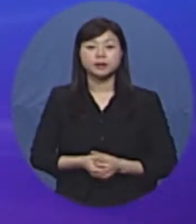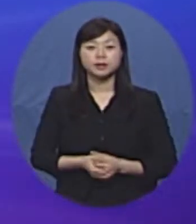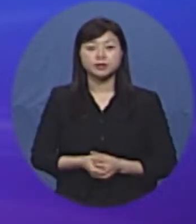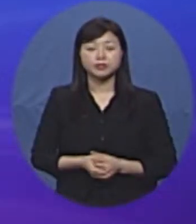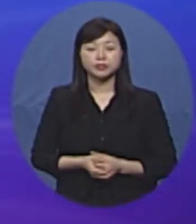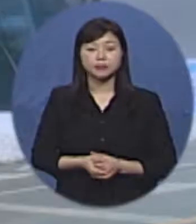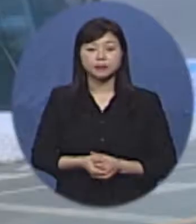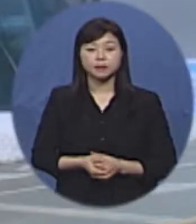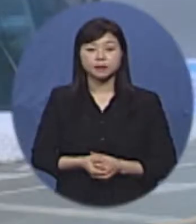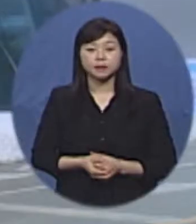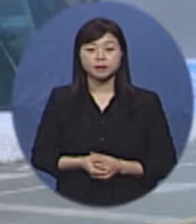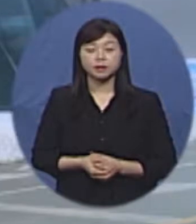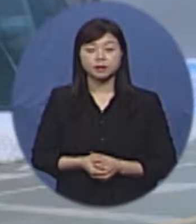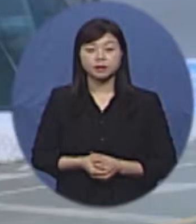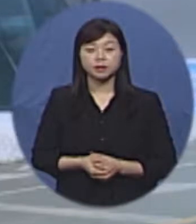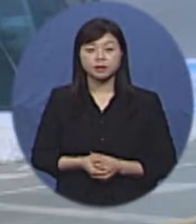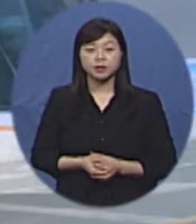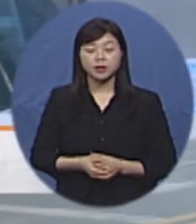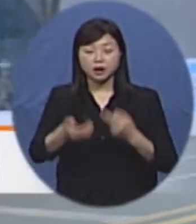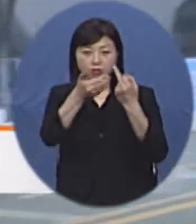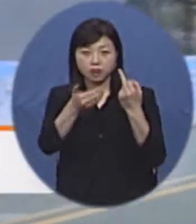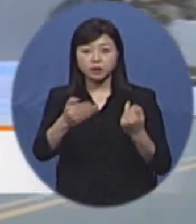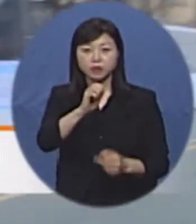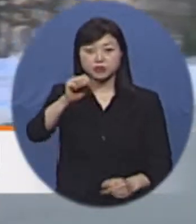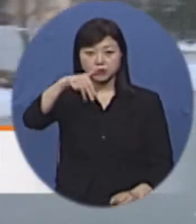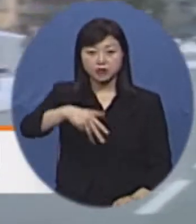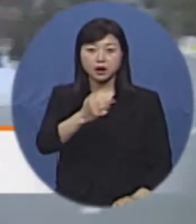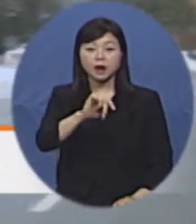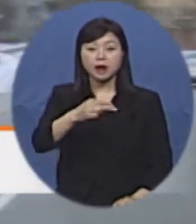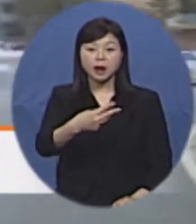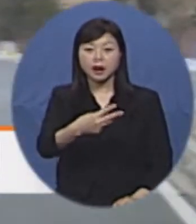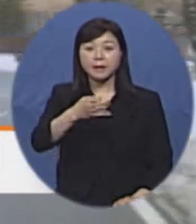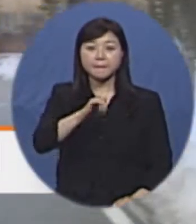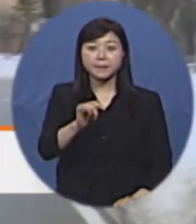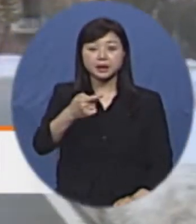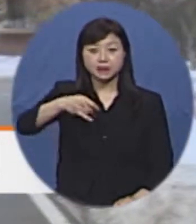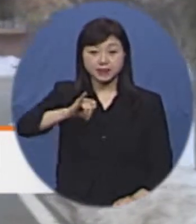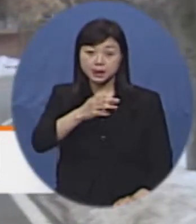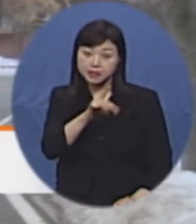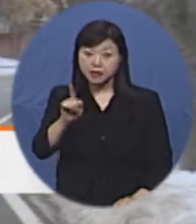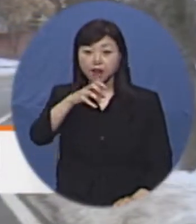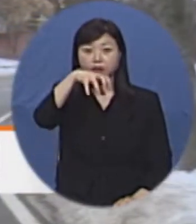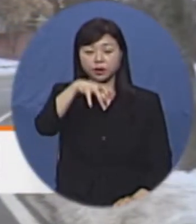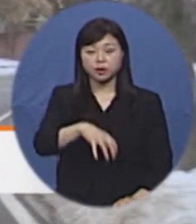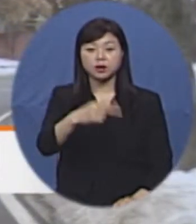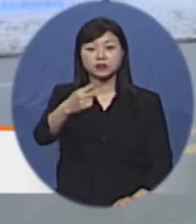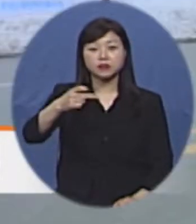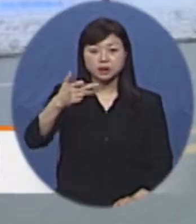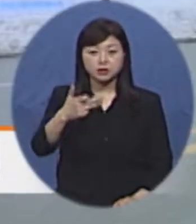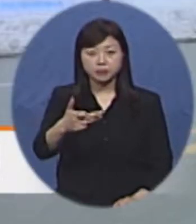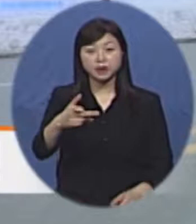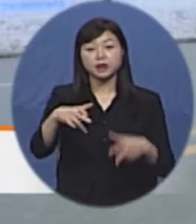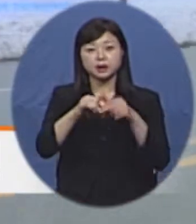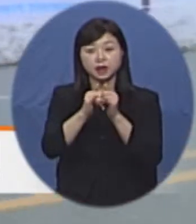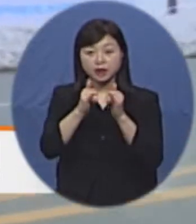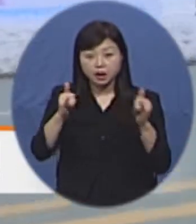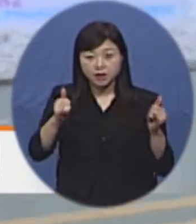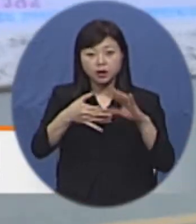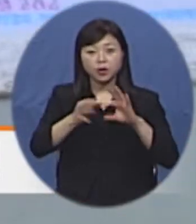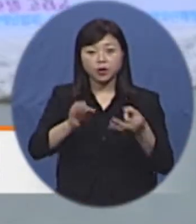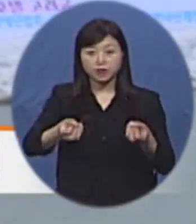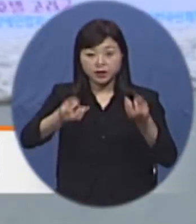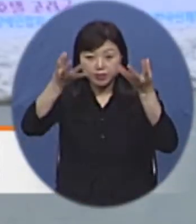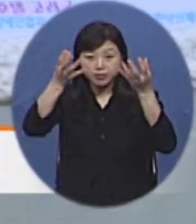기자입니다. 강원도 평창 알펜시아 리조트 콘서트홀에서 2018 평창 패럴림픽 성공기원을